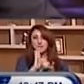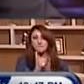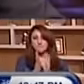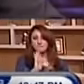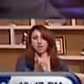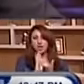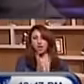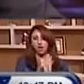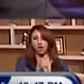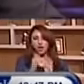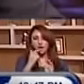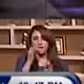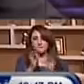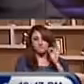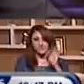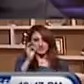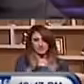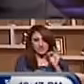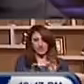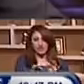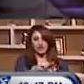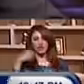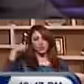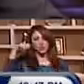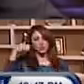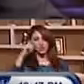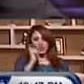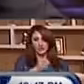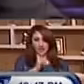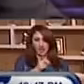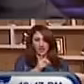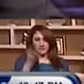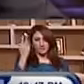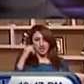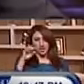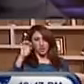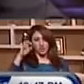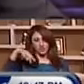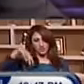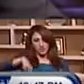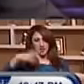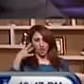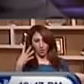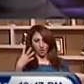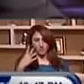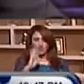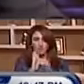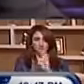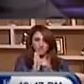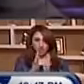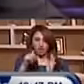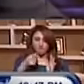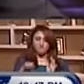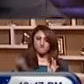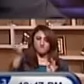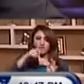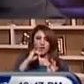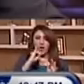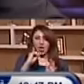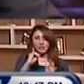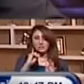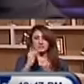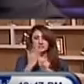والتعليم، وده طبعا مشكور السيد الرئيس ان هو زودها، هي كانت 49 فهي بقت 50،